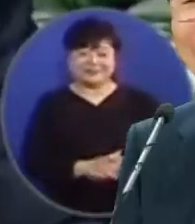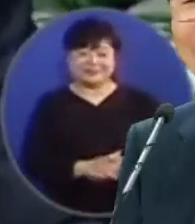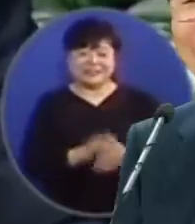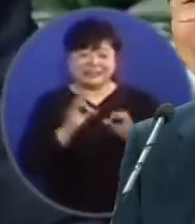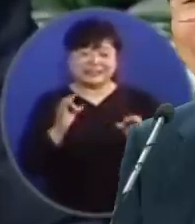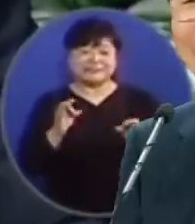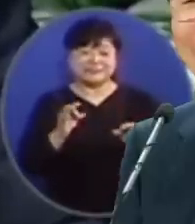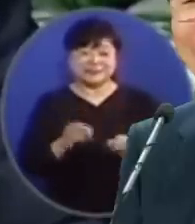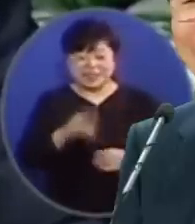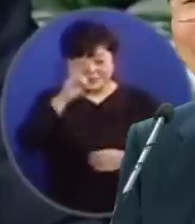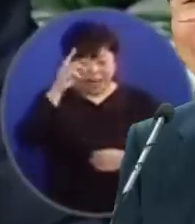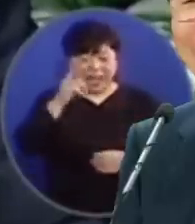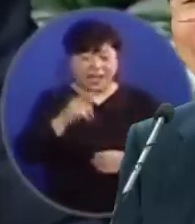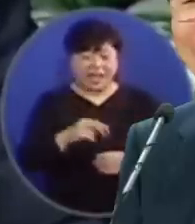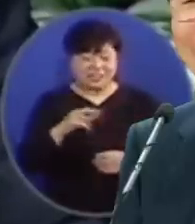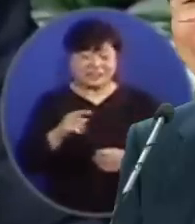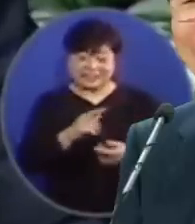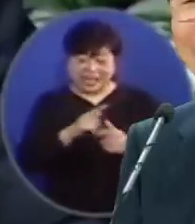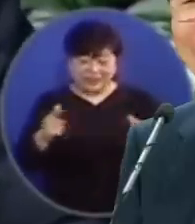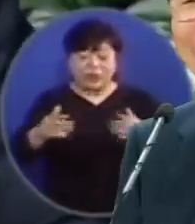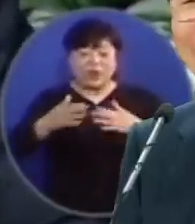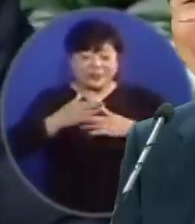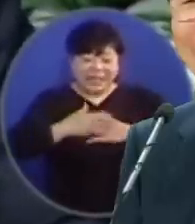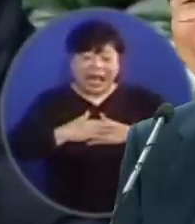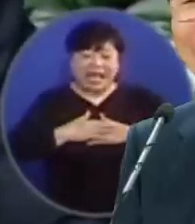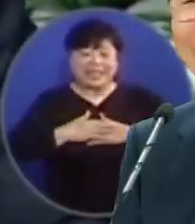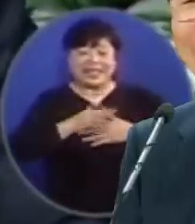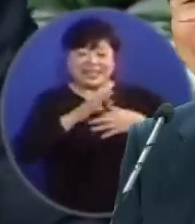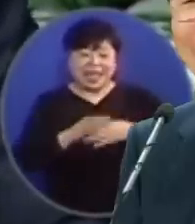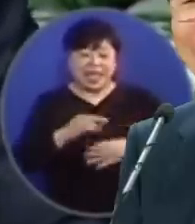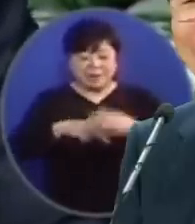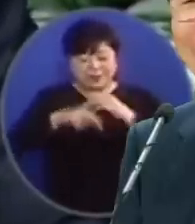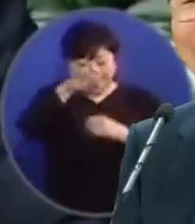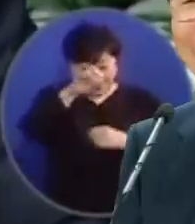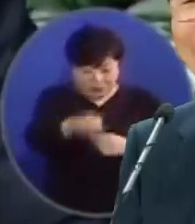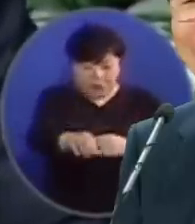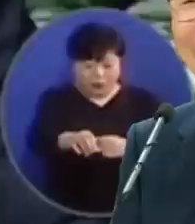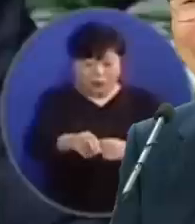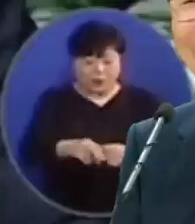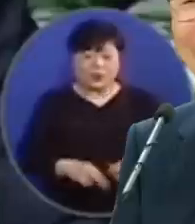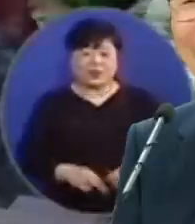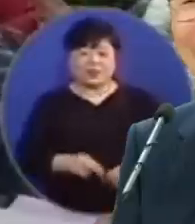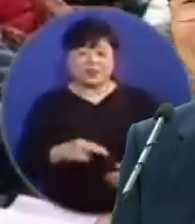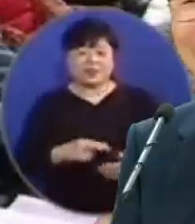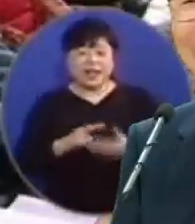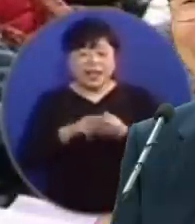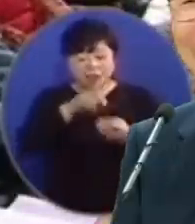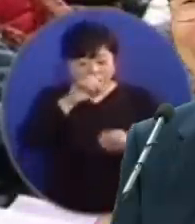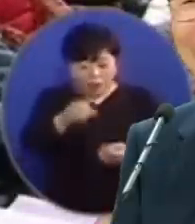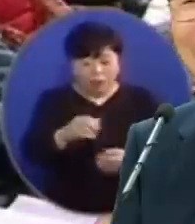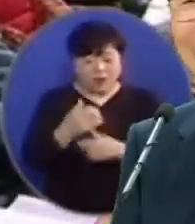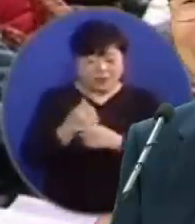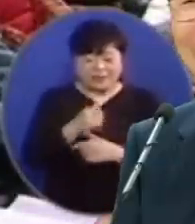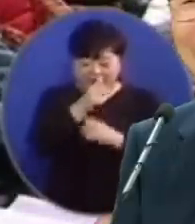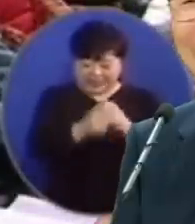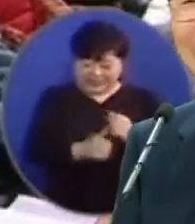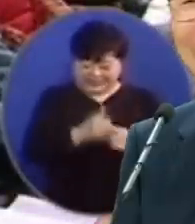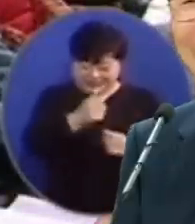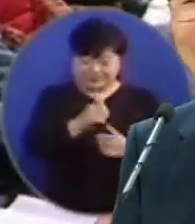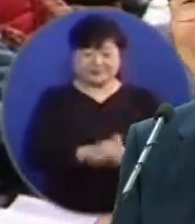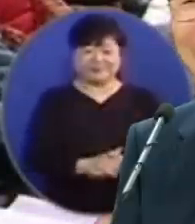박씨, 서씨의 피란처라고 말하지 마십시오. 나의 피란처요. 나의 요새요. 나의 의뢰하는